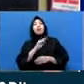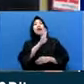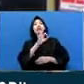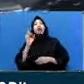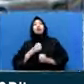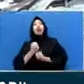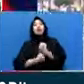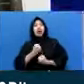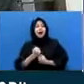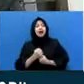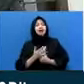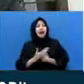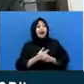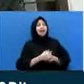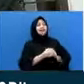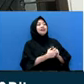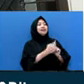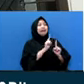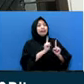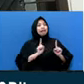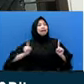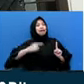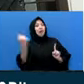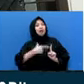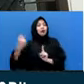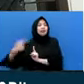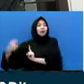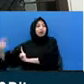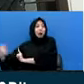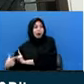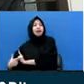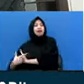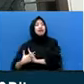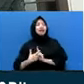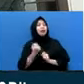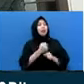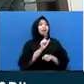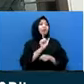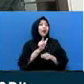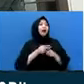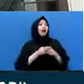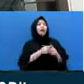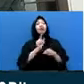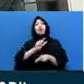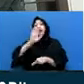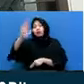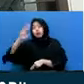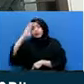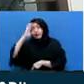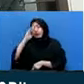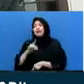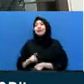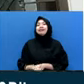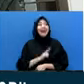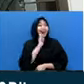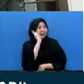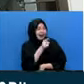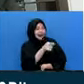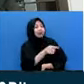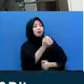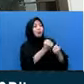akan mendapatkan ataupun mobil mereka juga akan disewa begitu ya untuk peraian 17 Agustus nanti harga sewa per unit